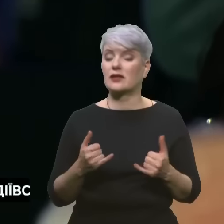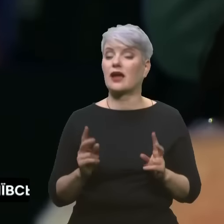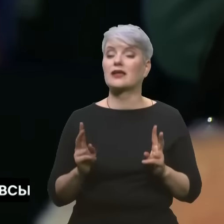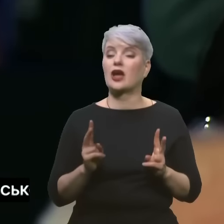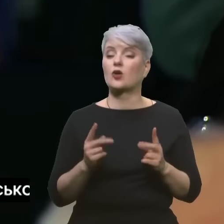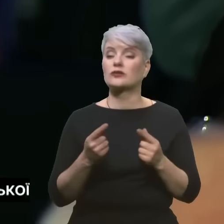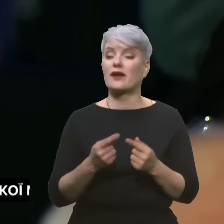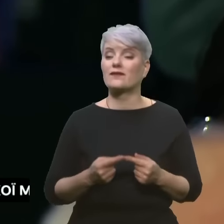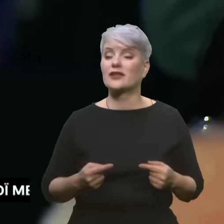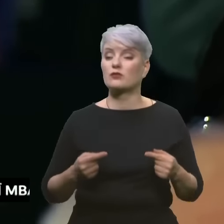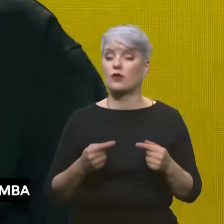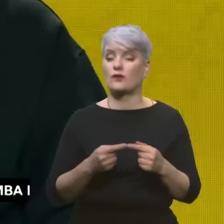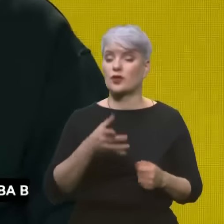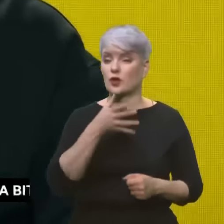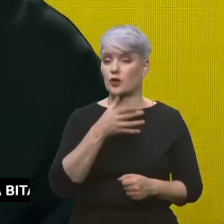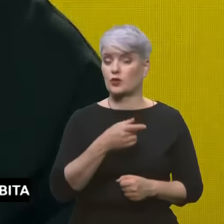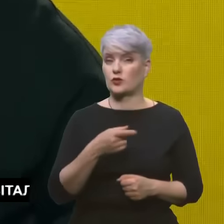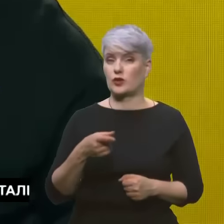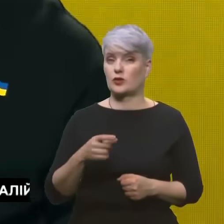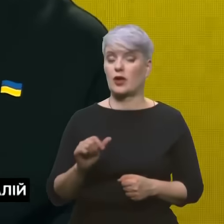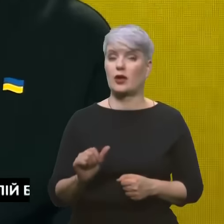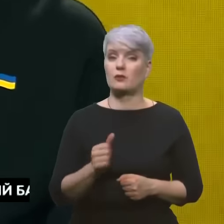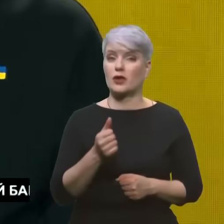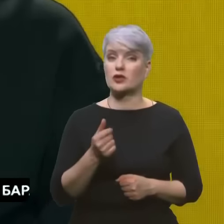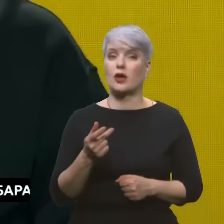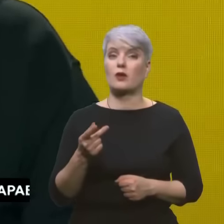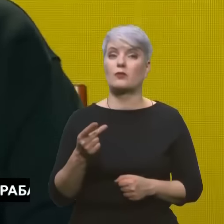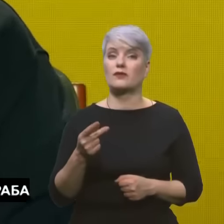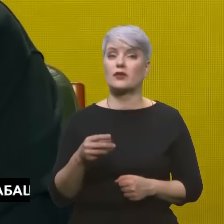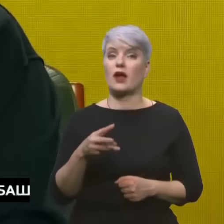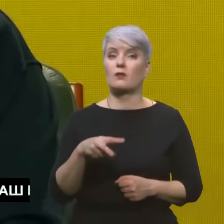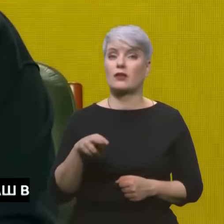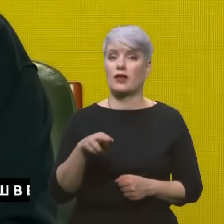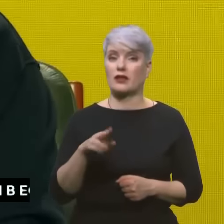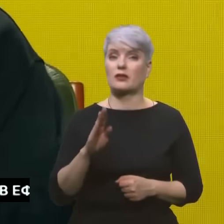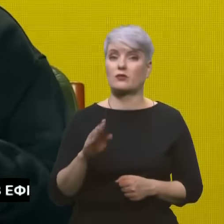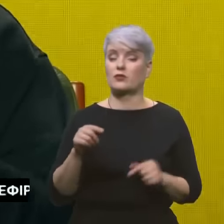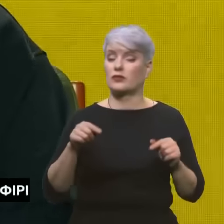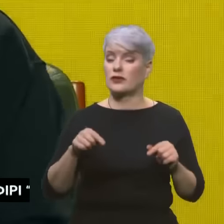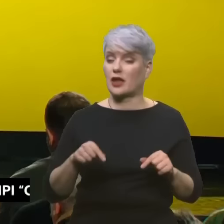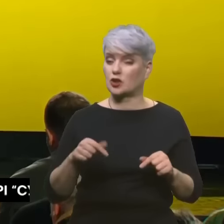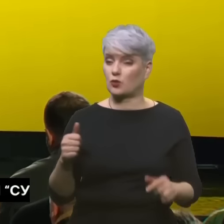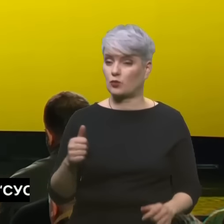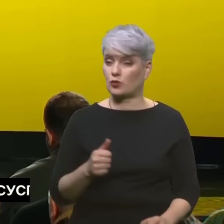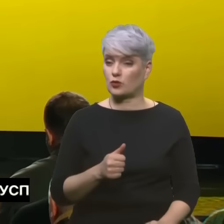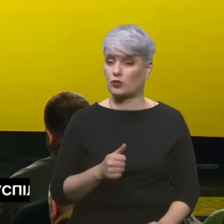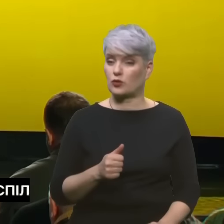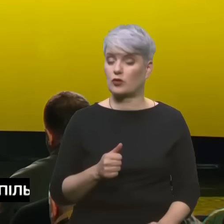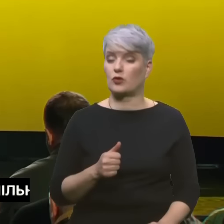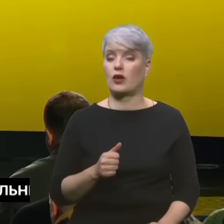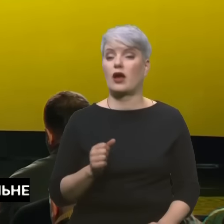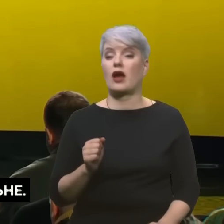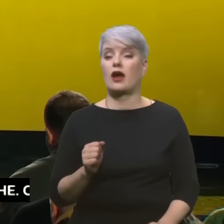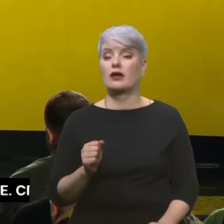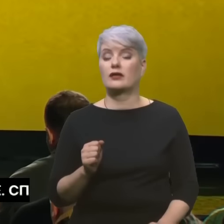якогось відповідного часу. Перші півтора мільярди, я думаю, будуть на цьому тижні щось таке.